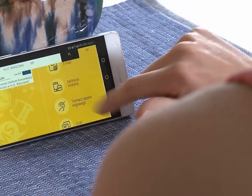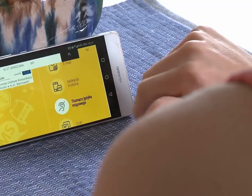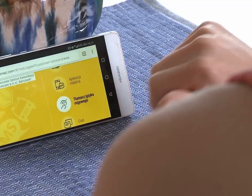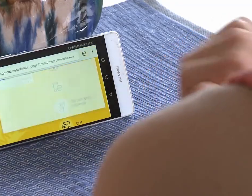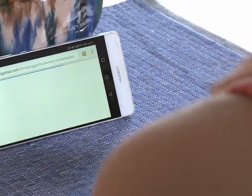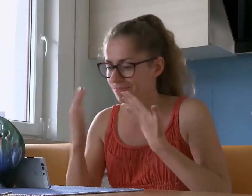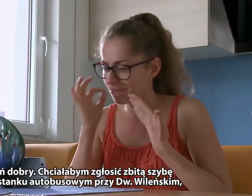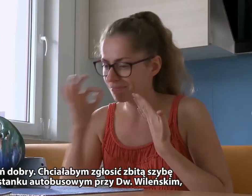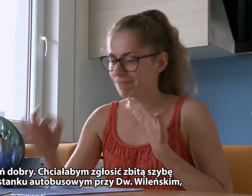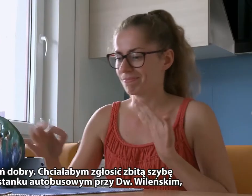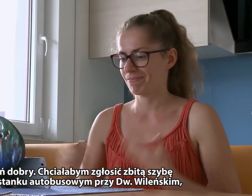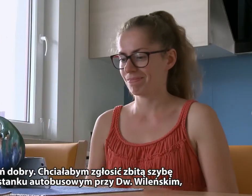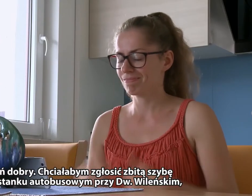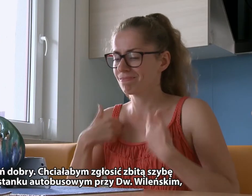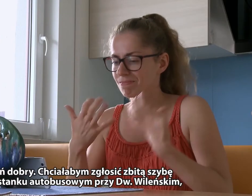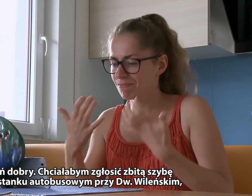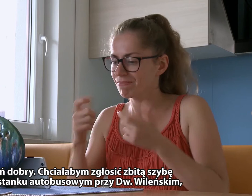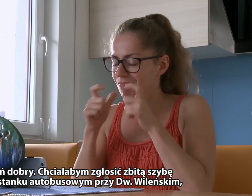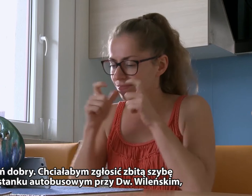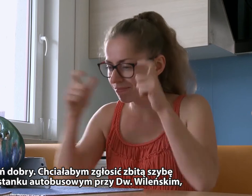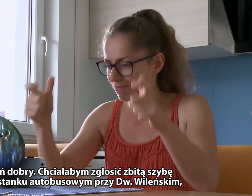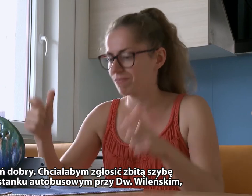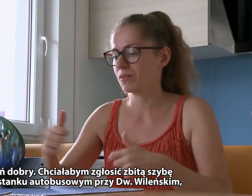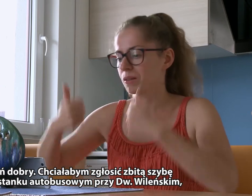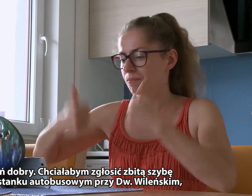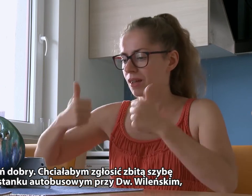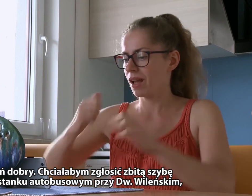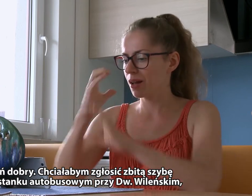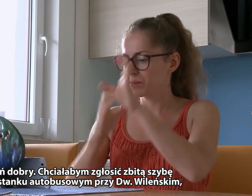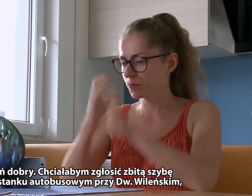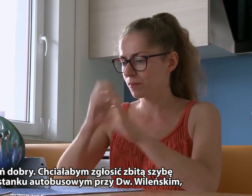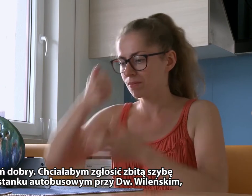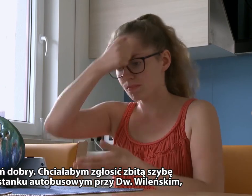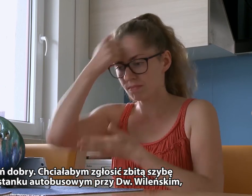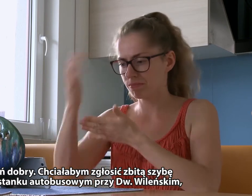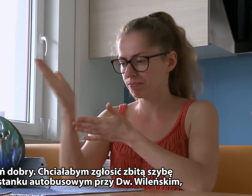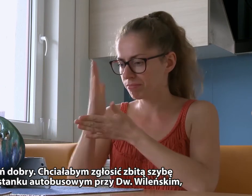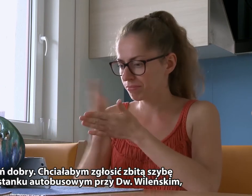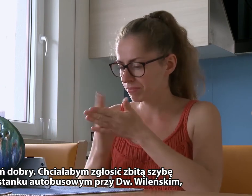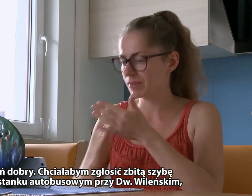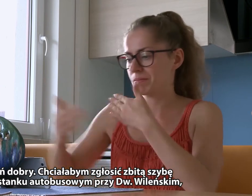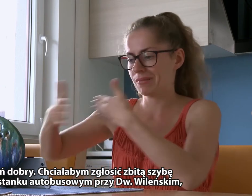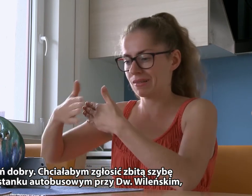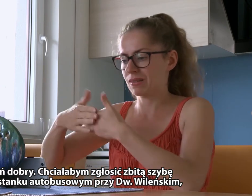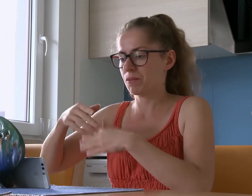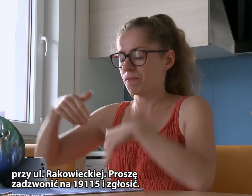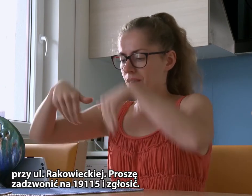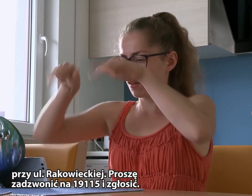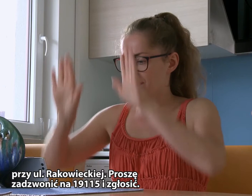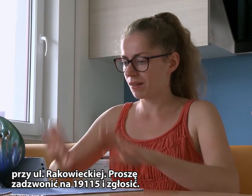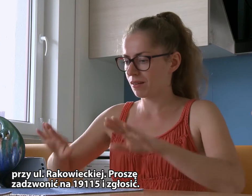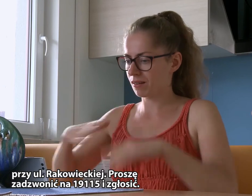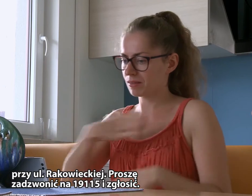ułatwiamy osobom głuchym kontakt z numerem 19 115. Kobieta miga do telefonu, zgłasza rozbitą szybę na